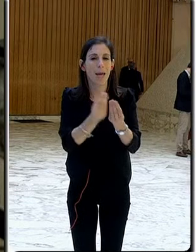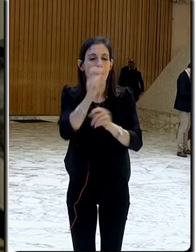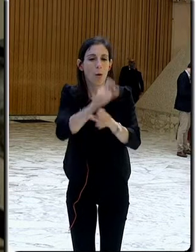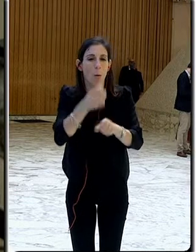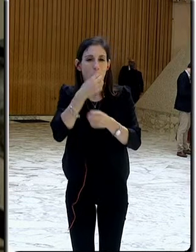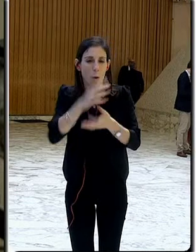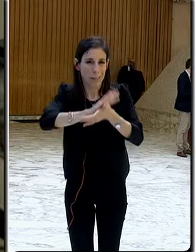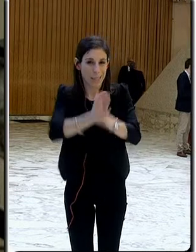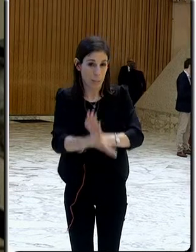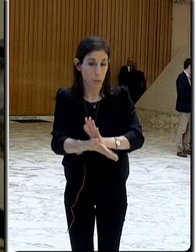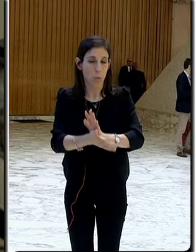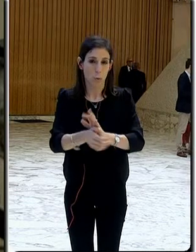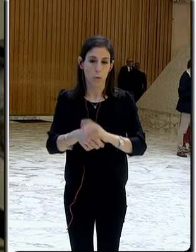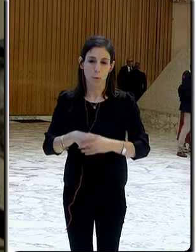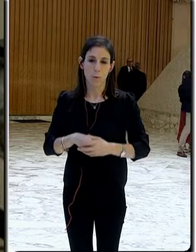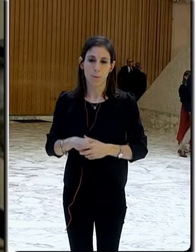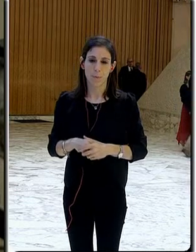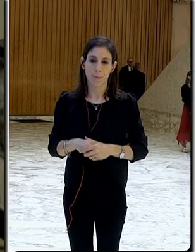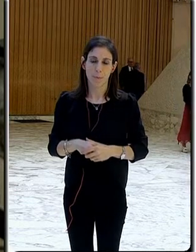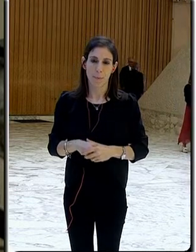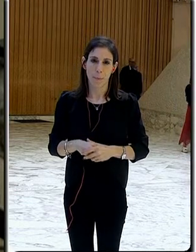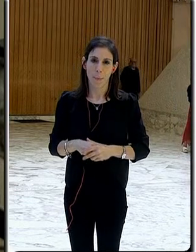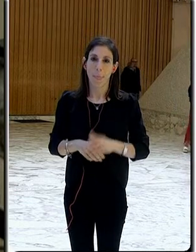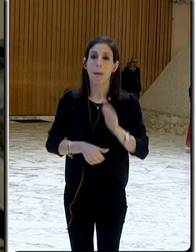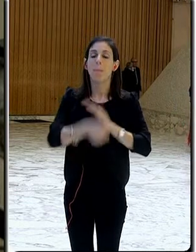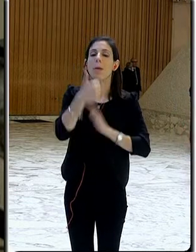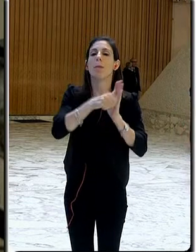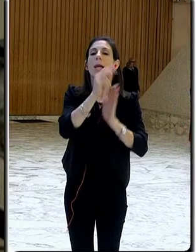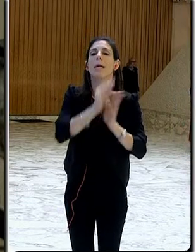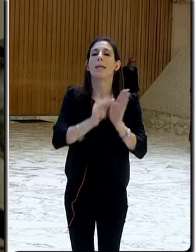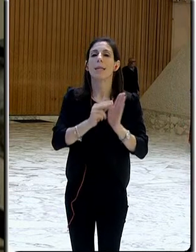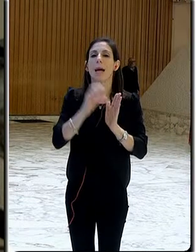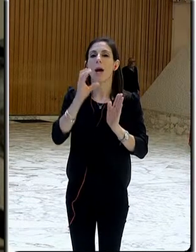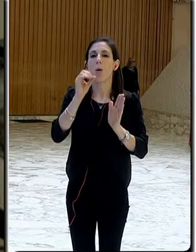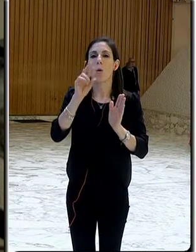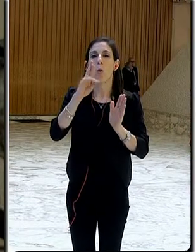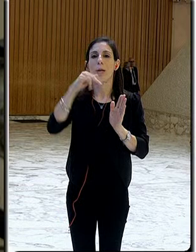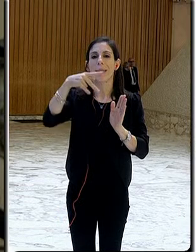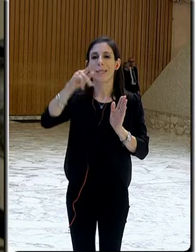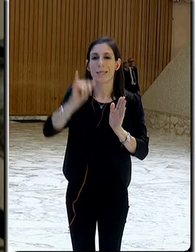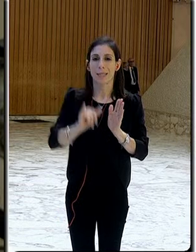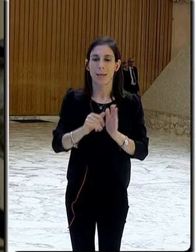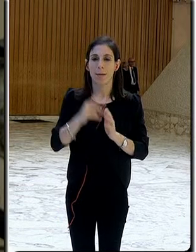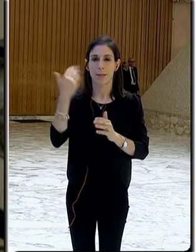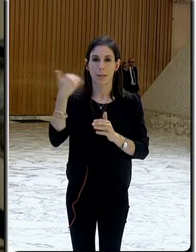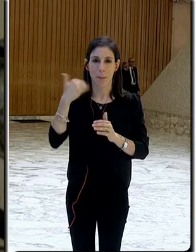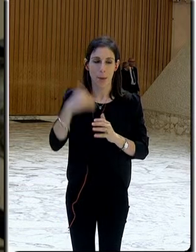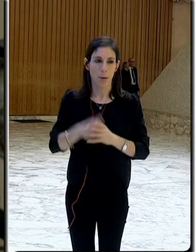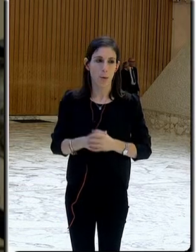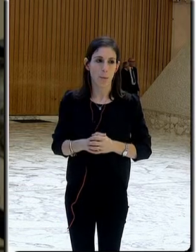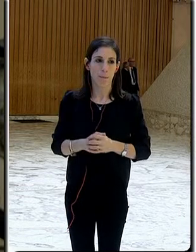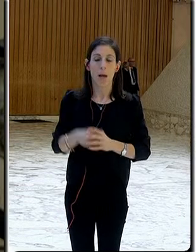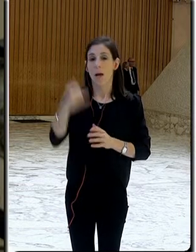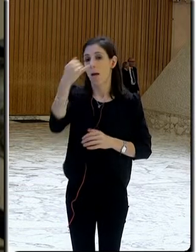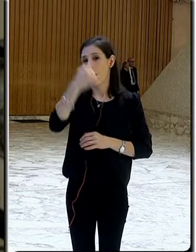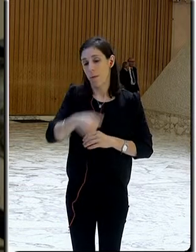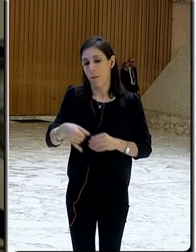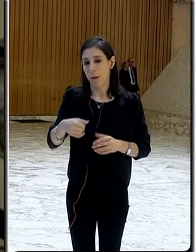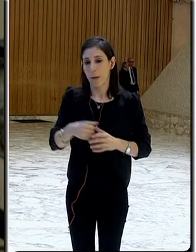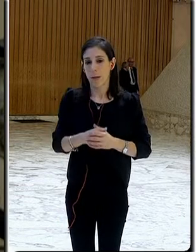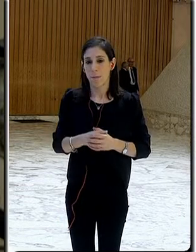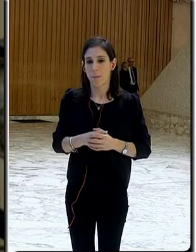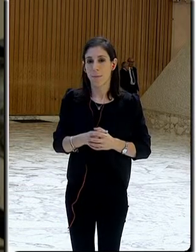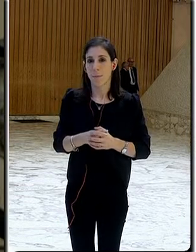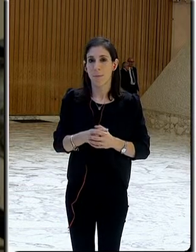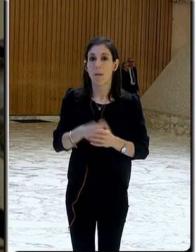Corinthiens 15:33. Et en dernier, mais loin d'être le moindre avantage, cette communauté a la force